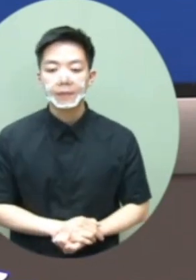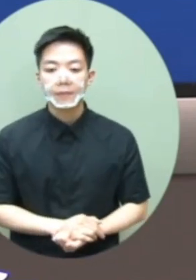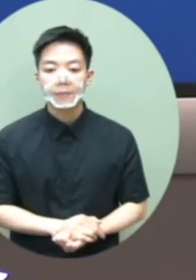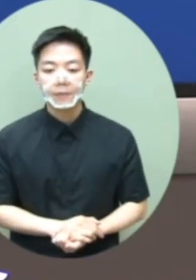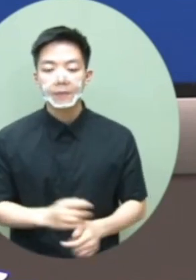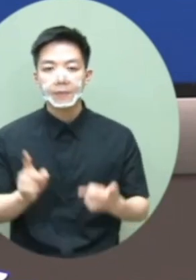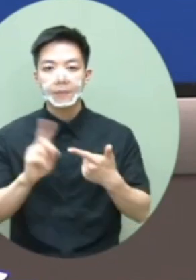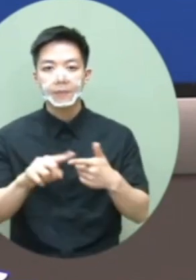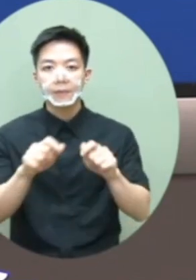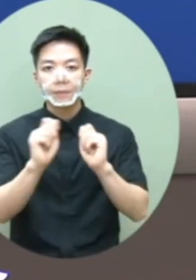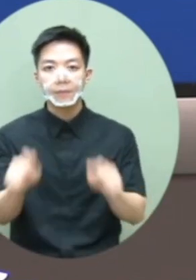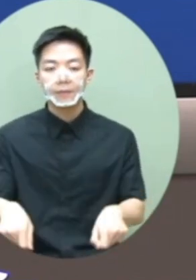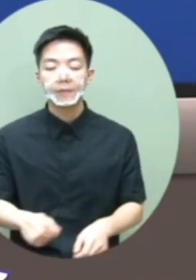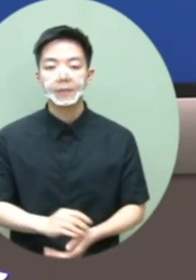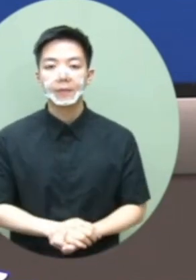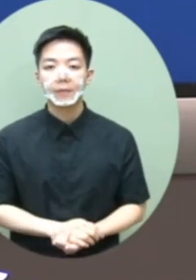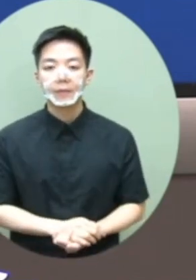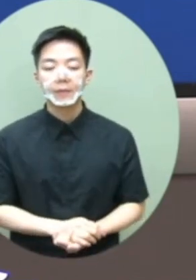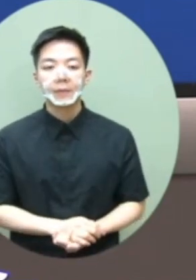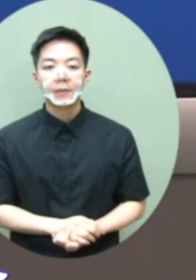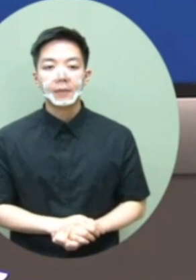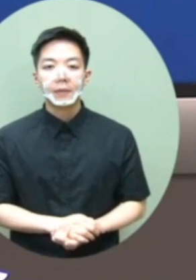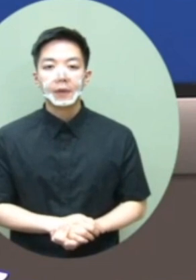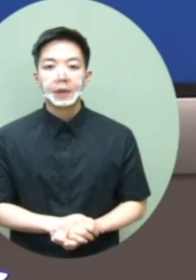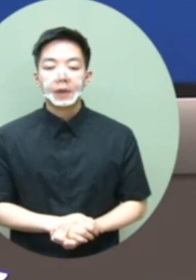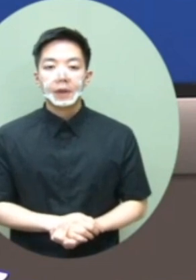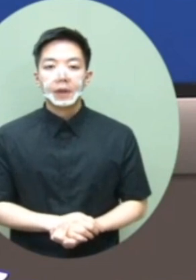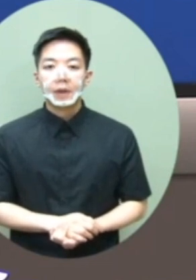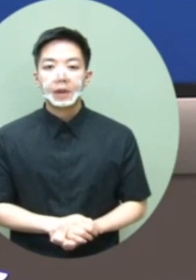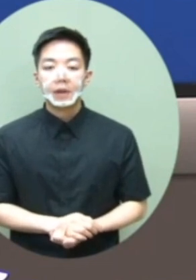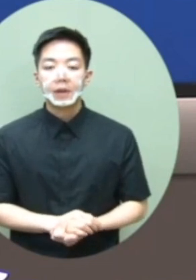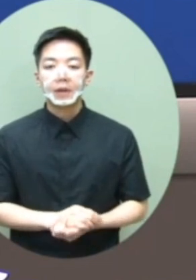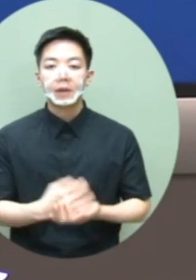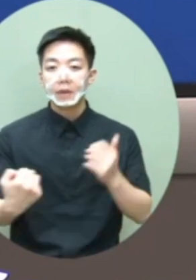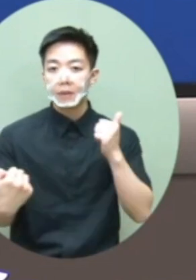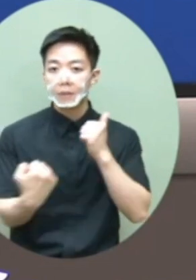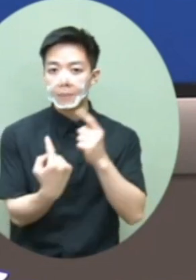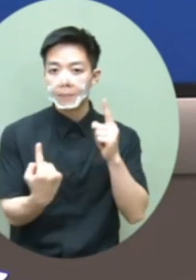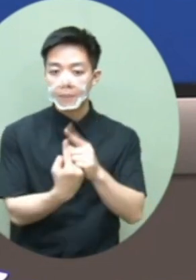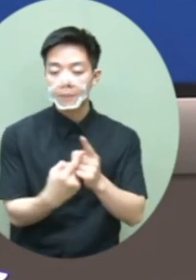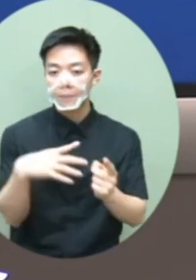第二個問題咧就係、是、反應，就呢個